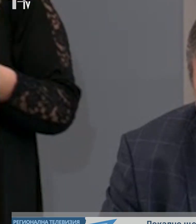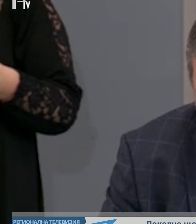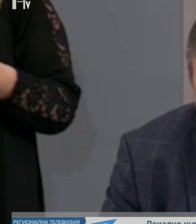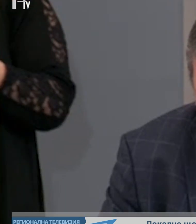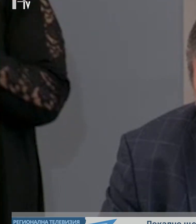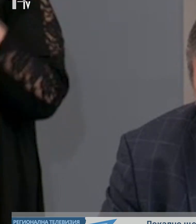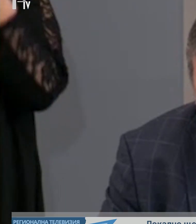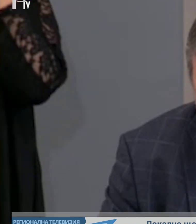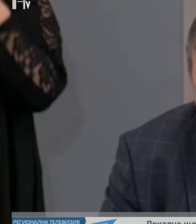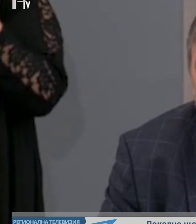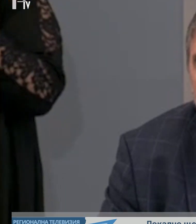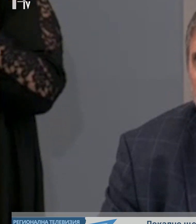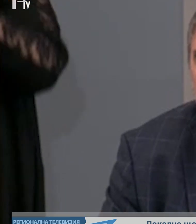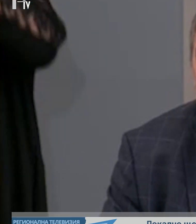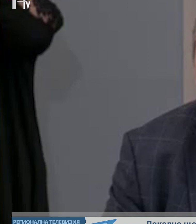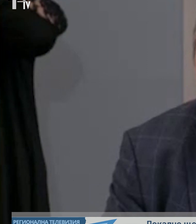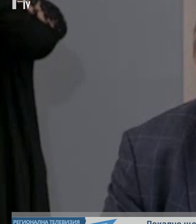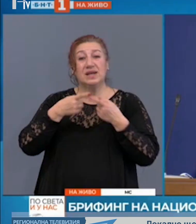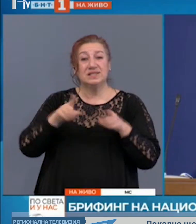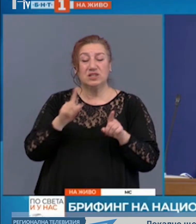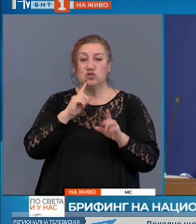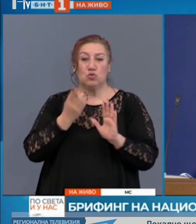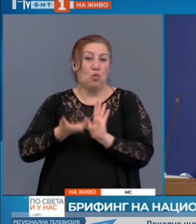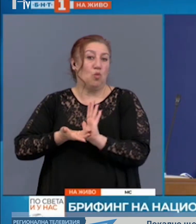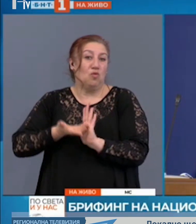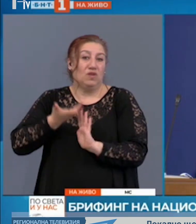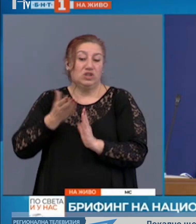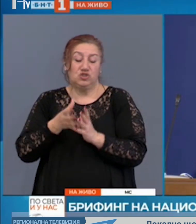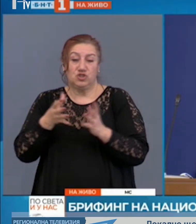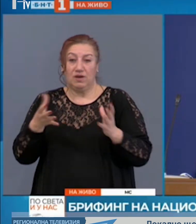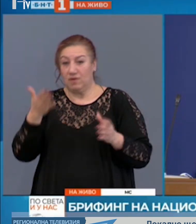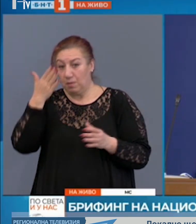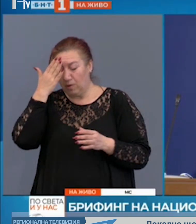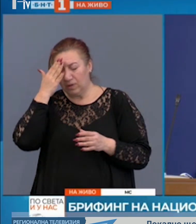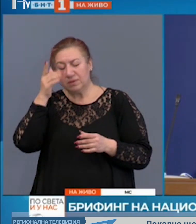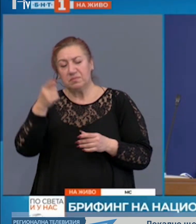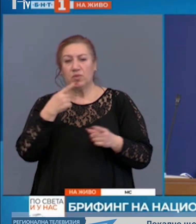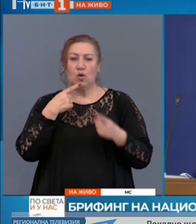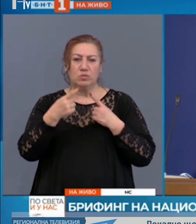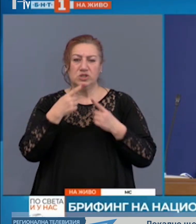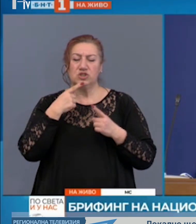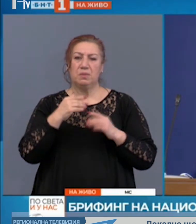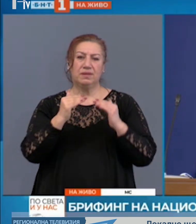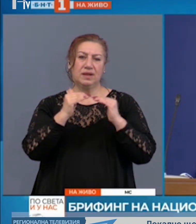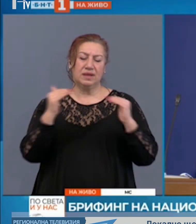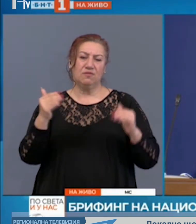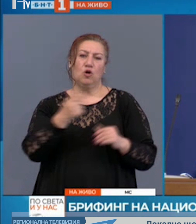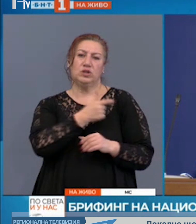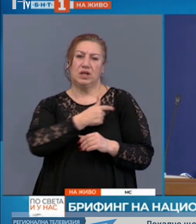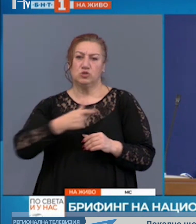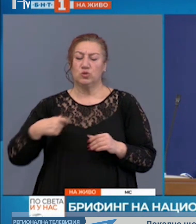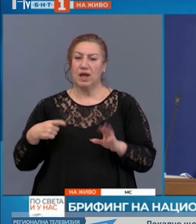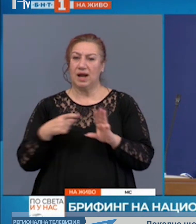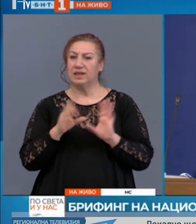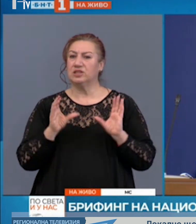доста голямата разлика между заболеваемостта в отделните региони. Обсъждаме на ниво национален оперативен щаб